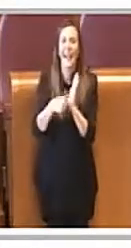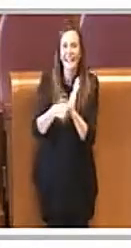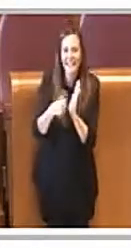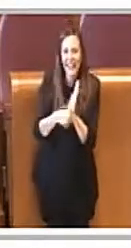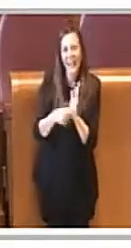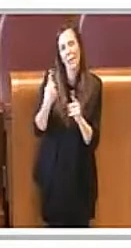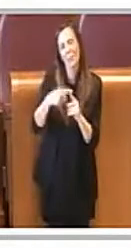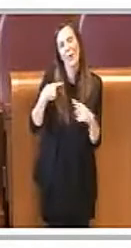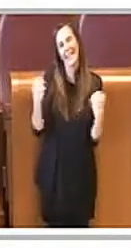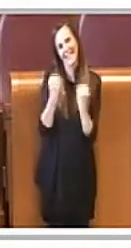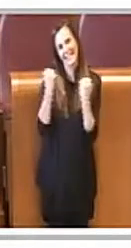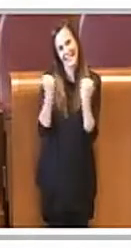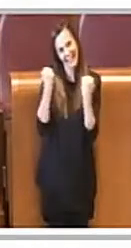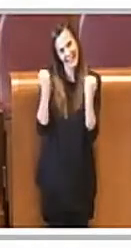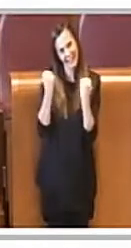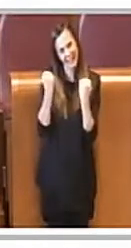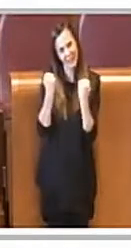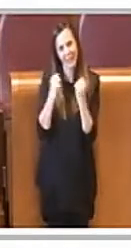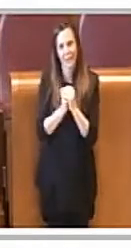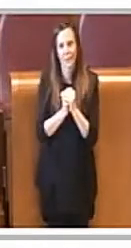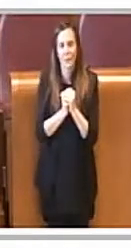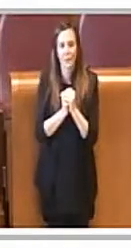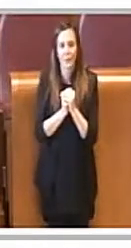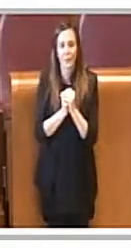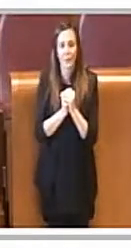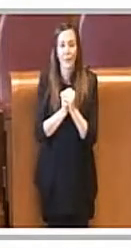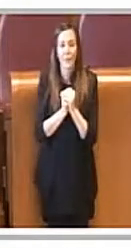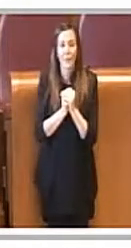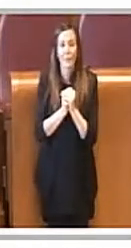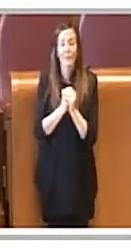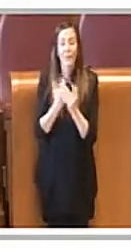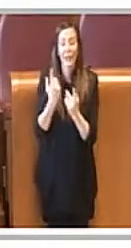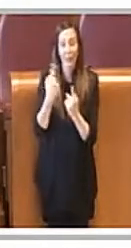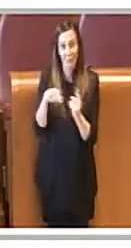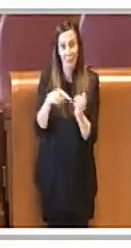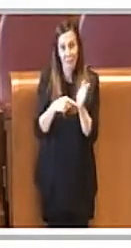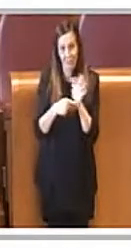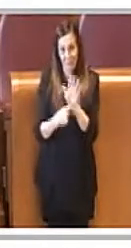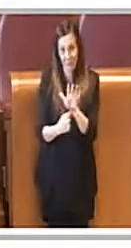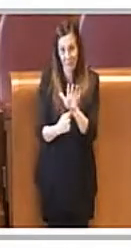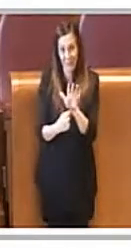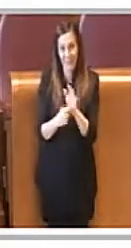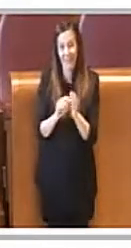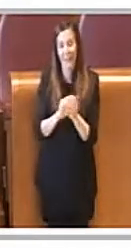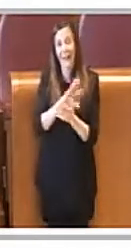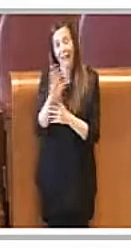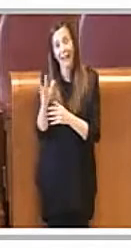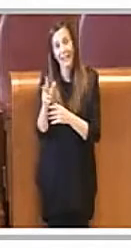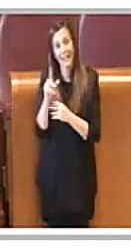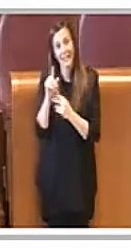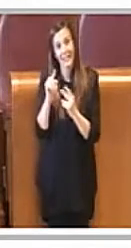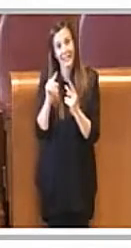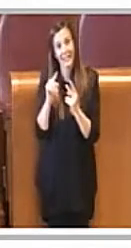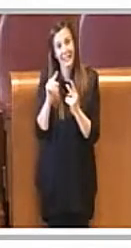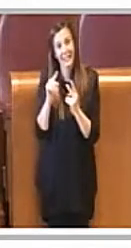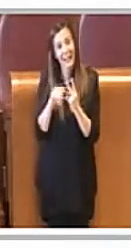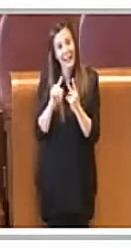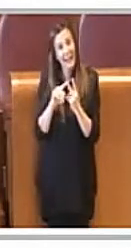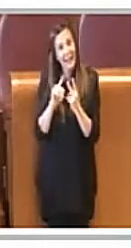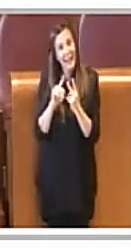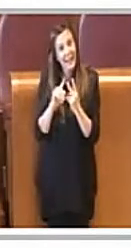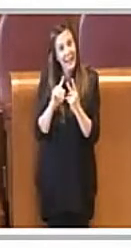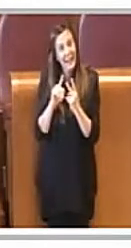che andremo a rappresentare. L'altra innovazione